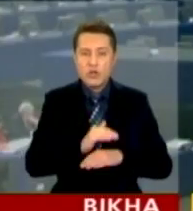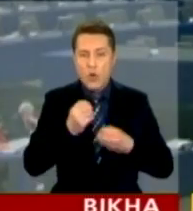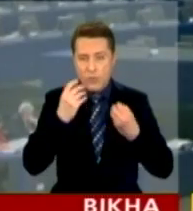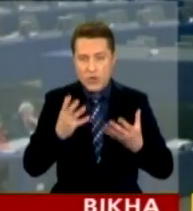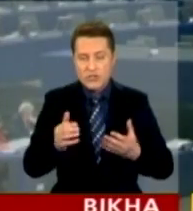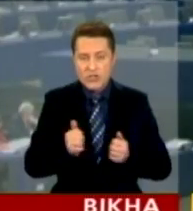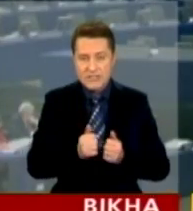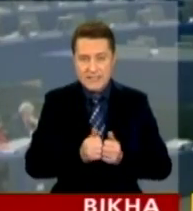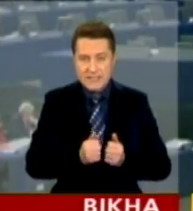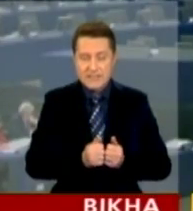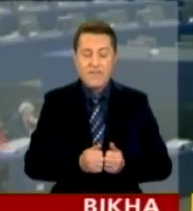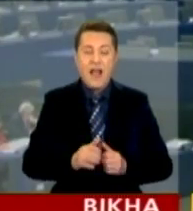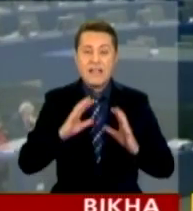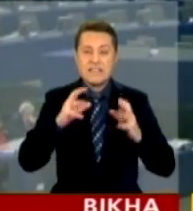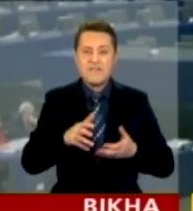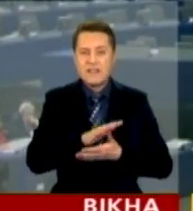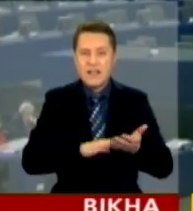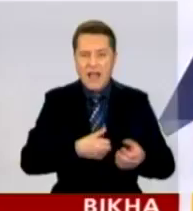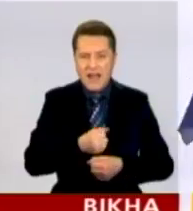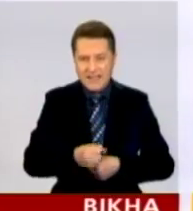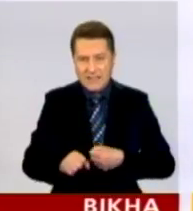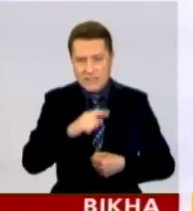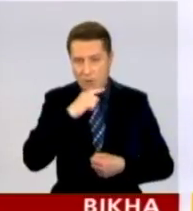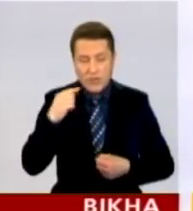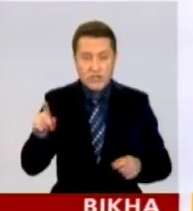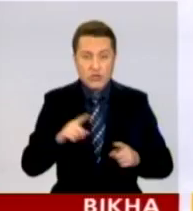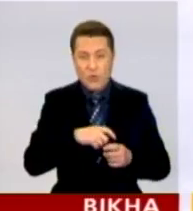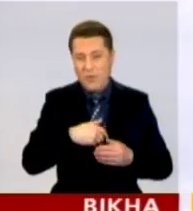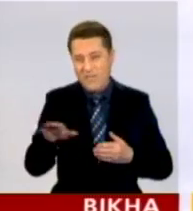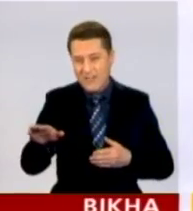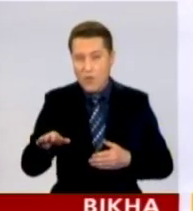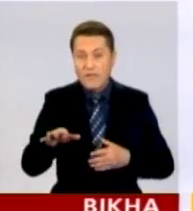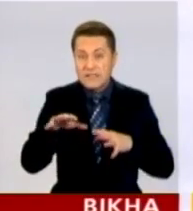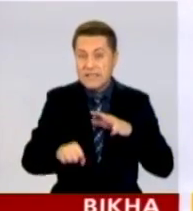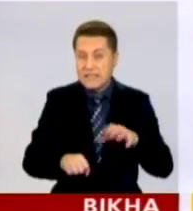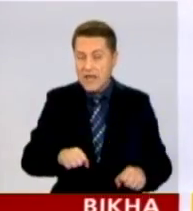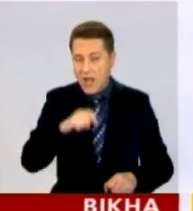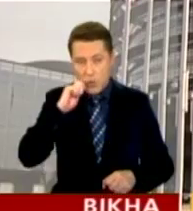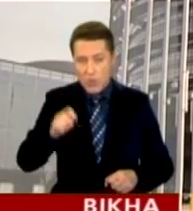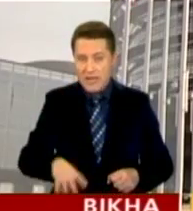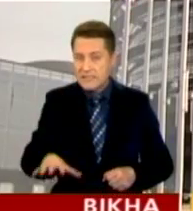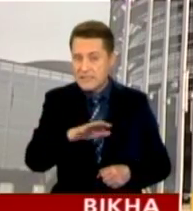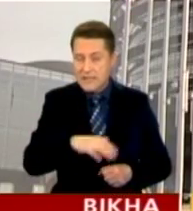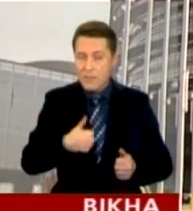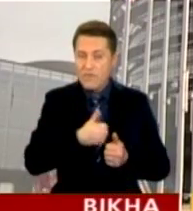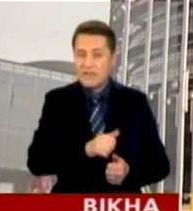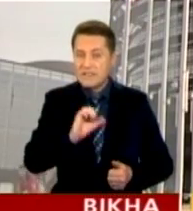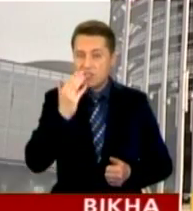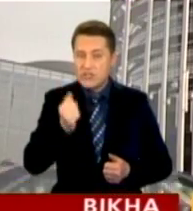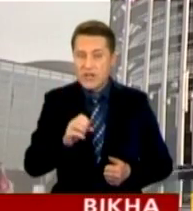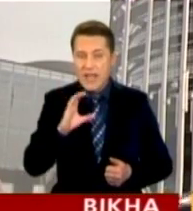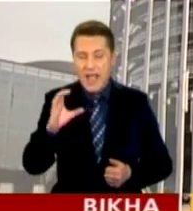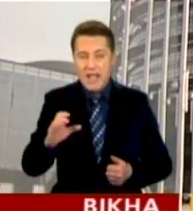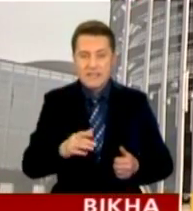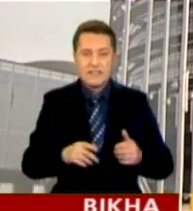фюле тим часом світ надалі тисне на Росію аби та відмовилася від зазіхань на українські землі у слід за США та є санкції